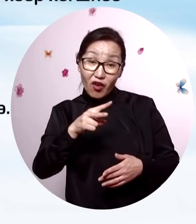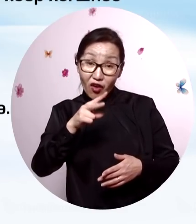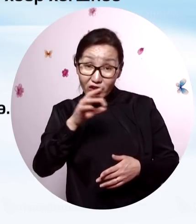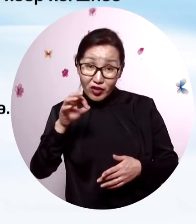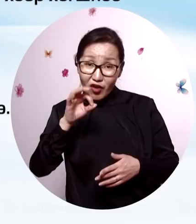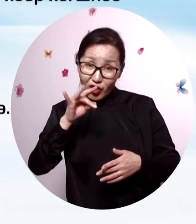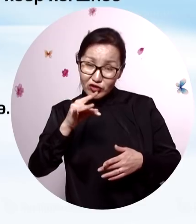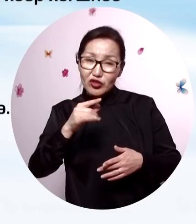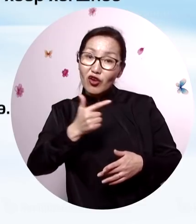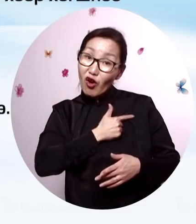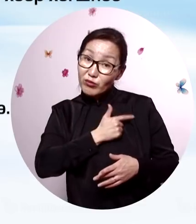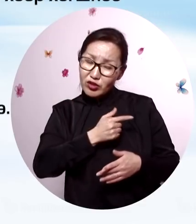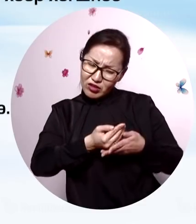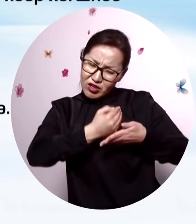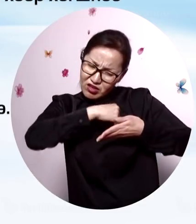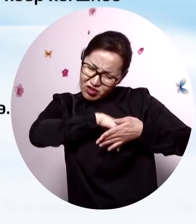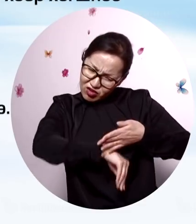Салхин улаатай.